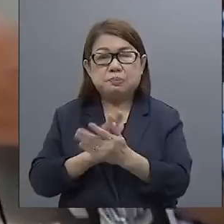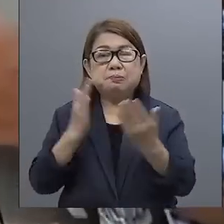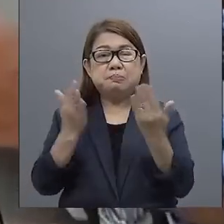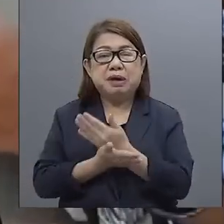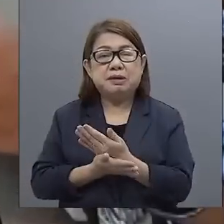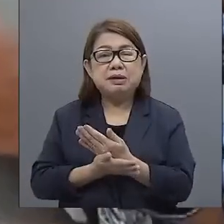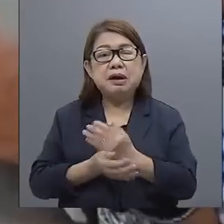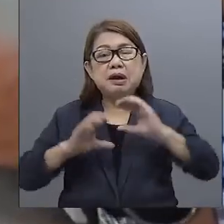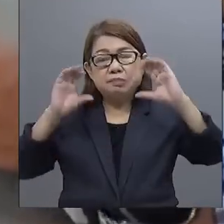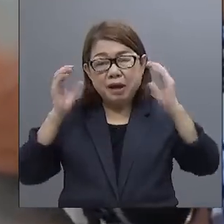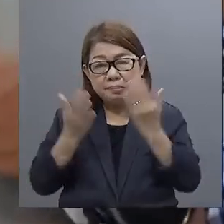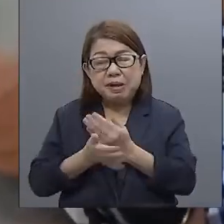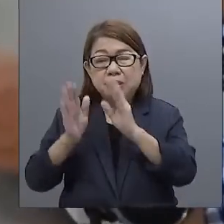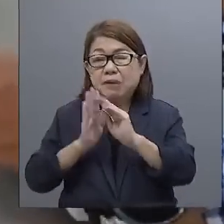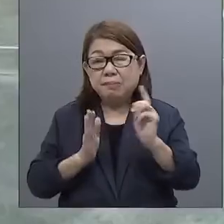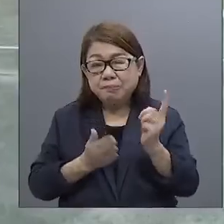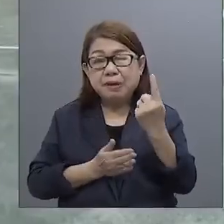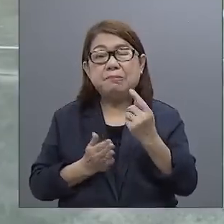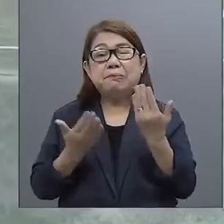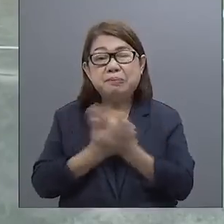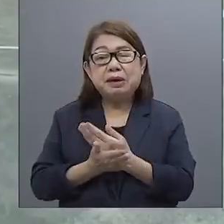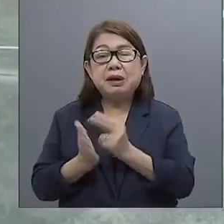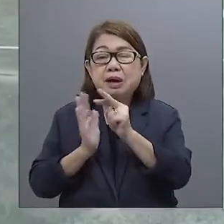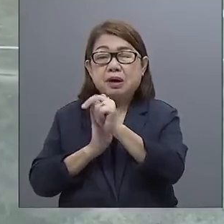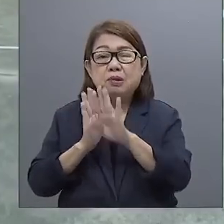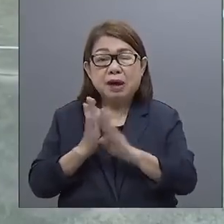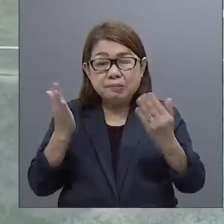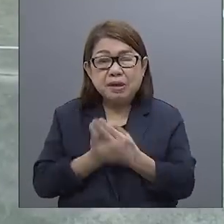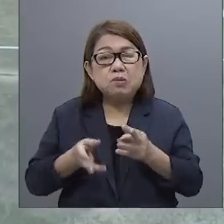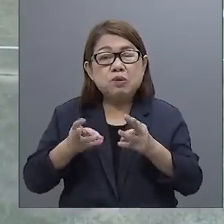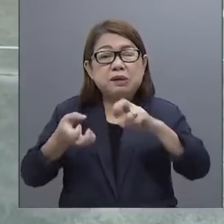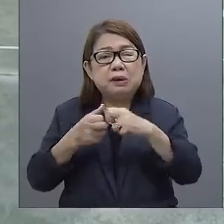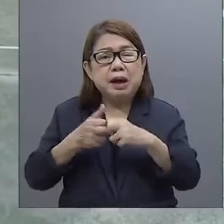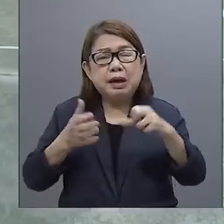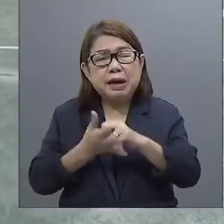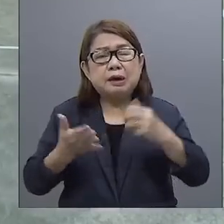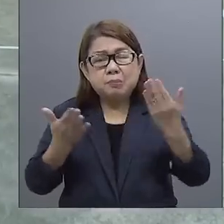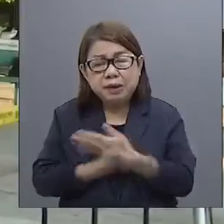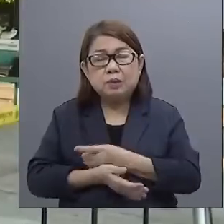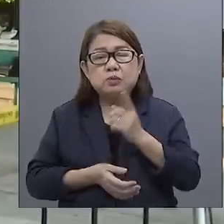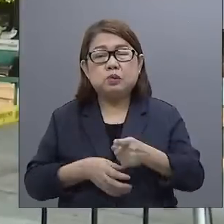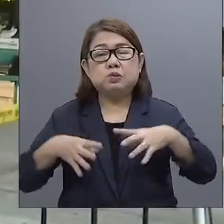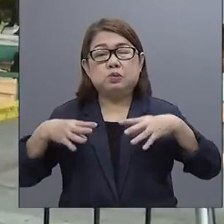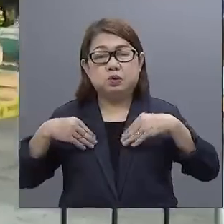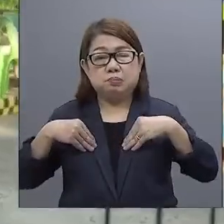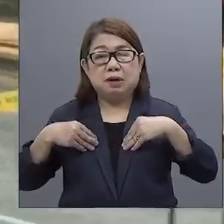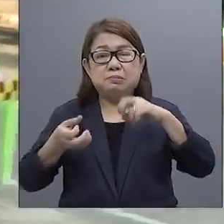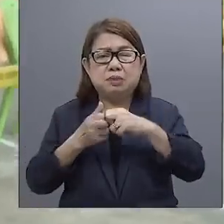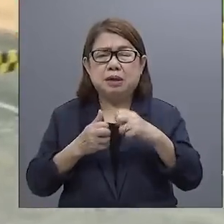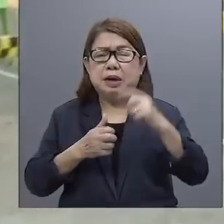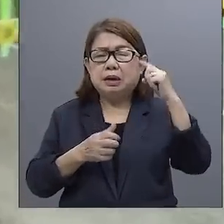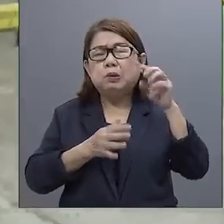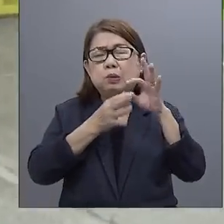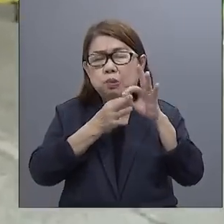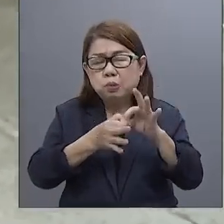รัฐบาลเปลี่ยนนโยบายเปลี่ยนและวิธีการแก้ปัญหาก็เปลี่ยนแต่ก็ต้องยอมรับด้วยว่าสถานการณ์ยังคงน่าห่วง